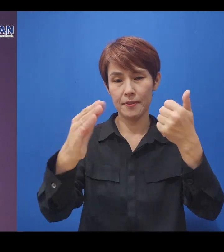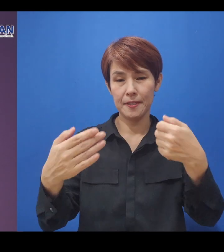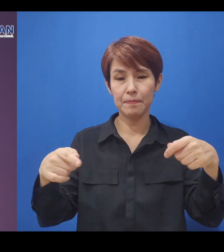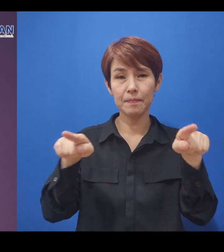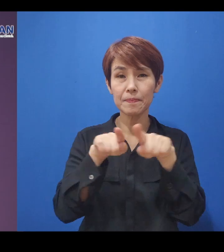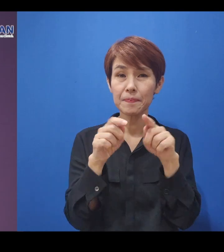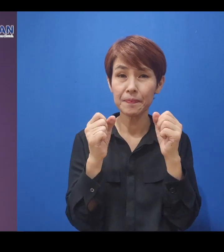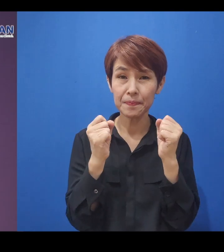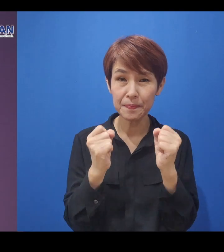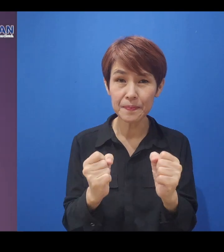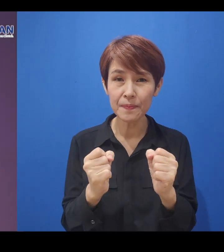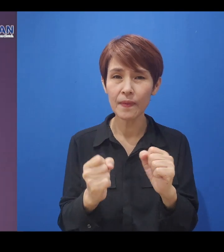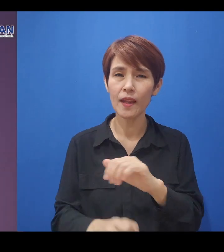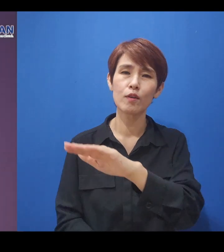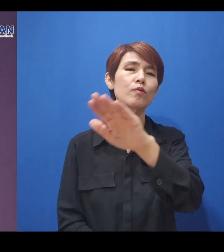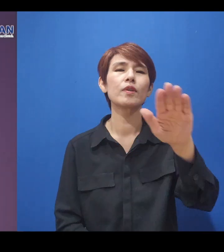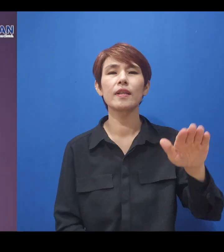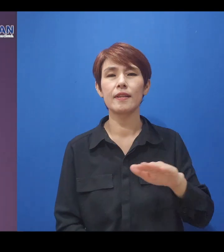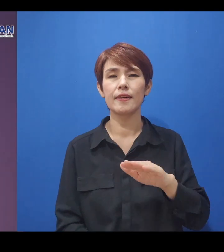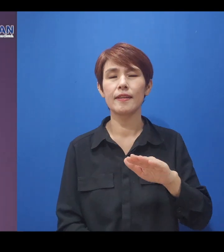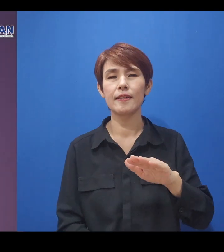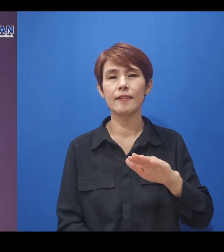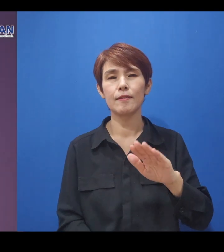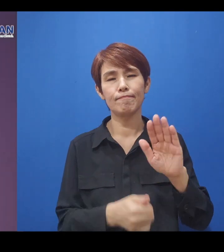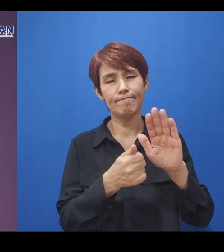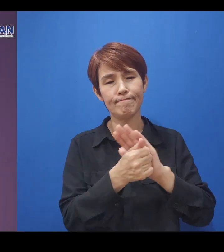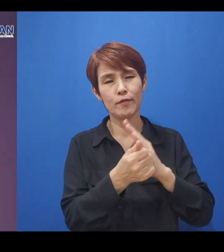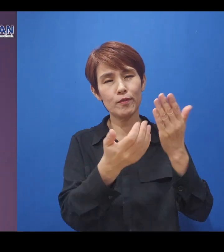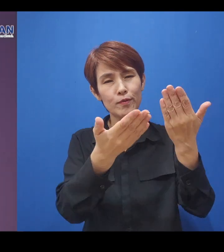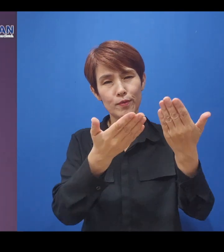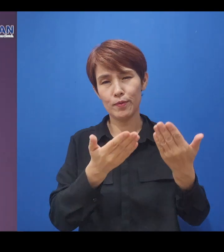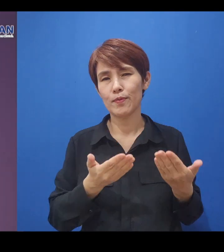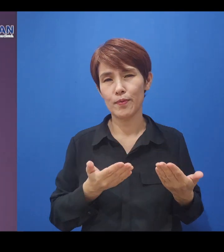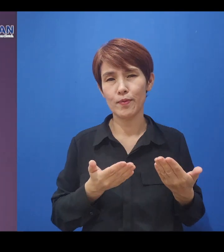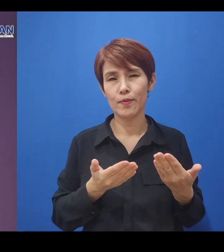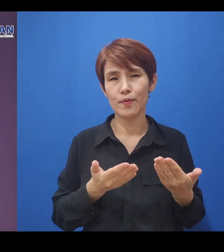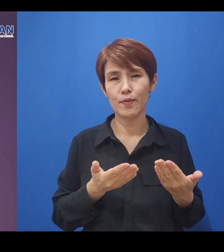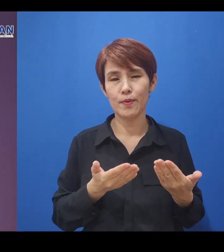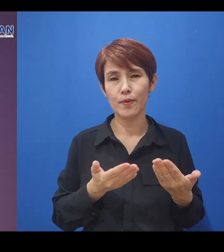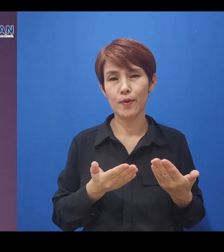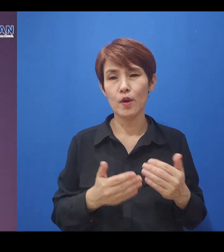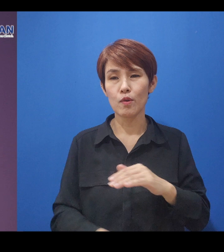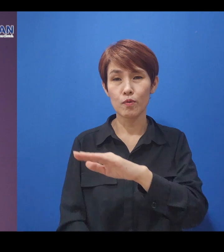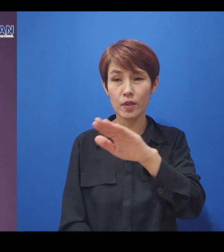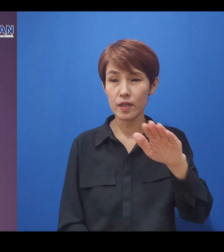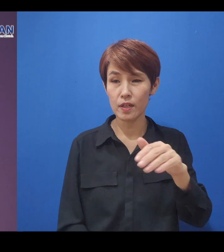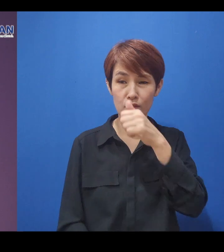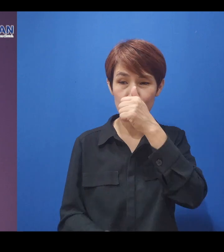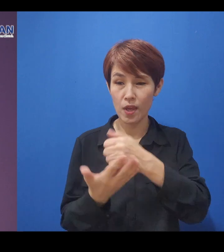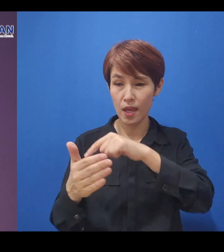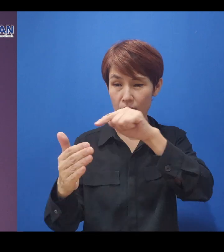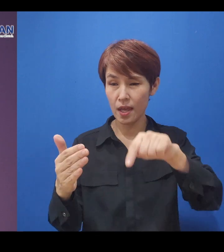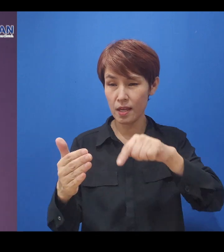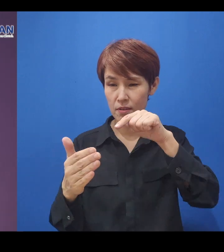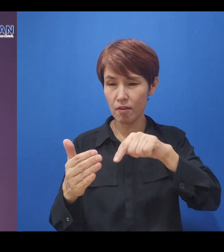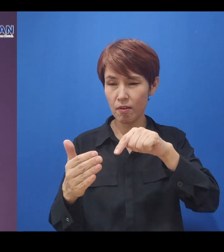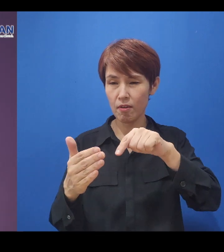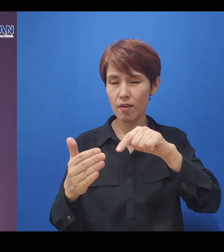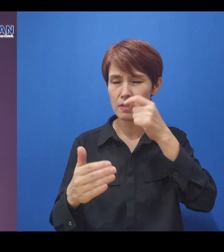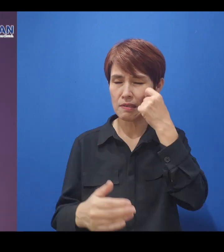하시고 우리를 향해 손을 내미시고 만져주시고 우리를 죄로부터,